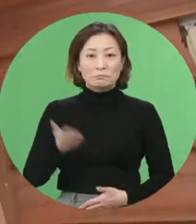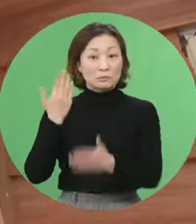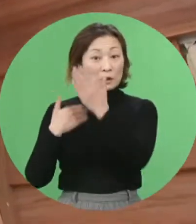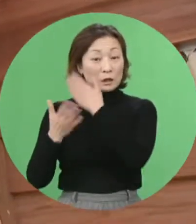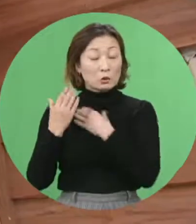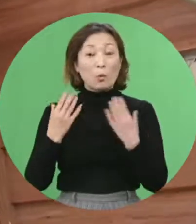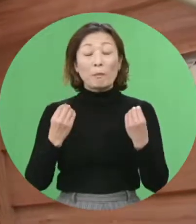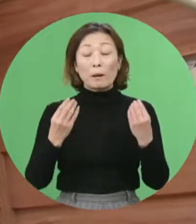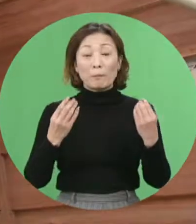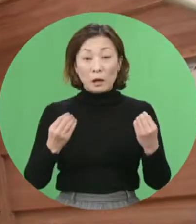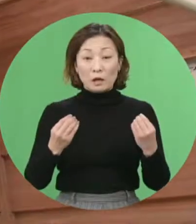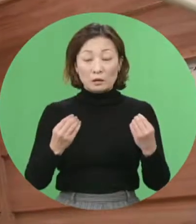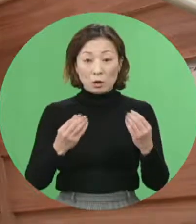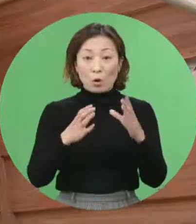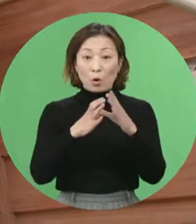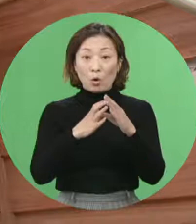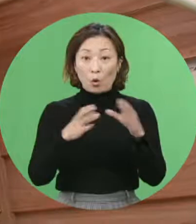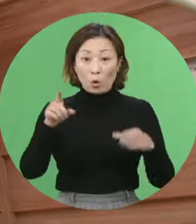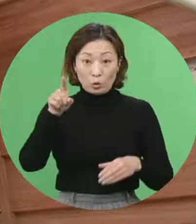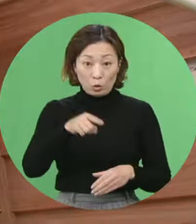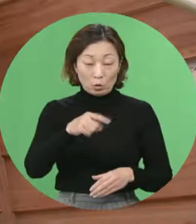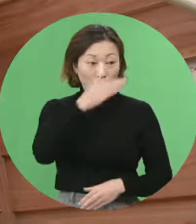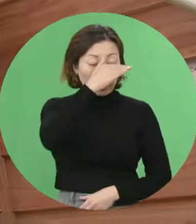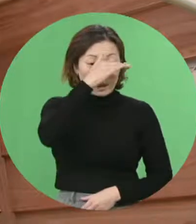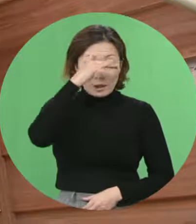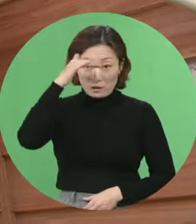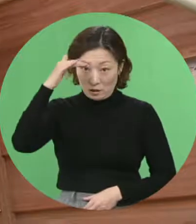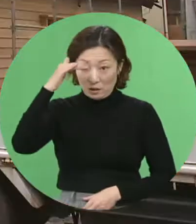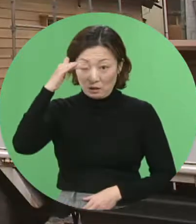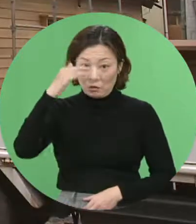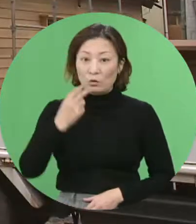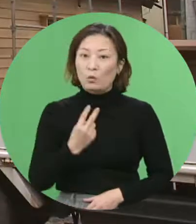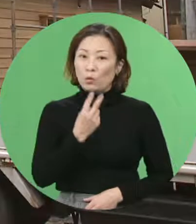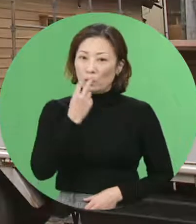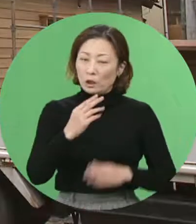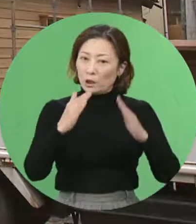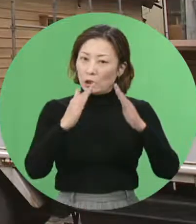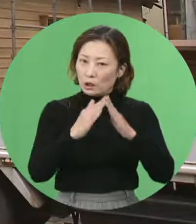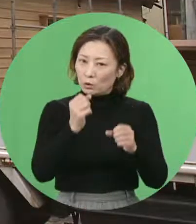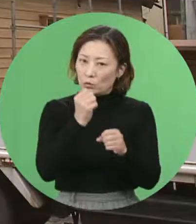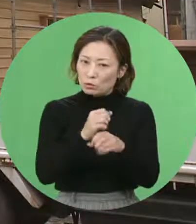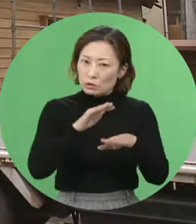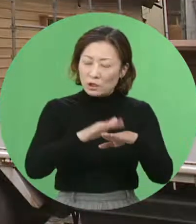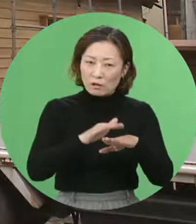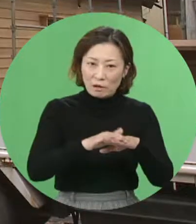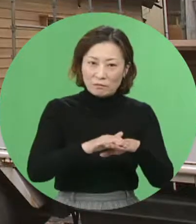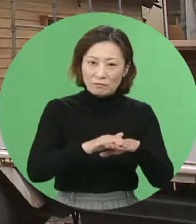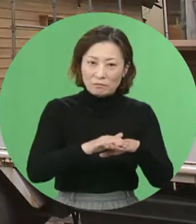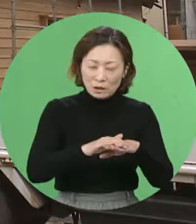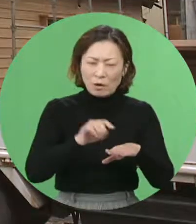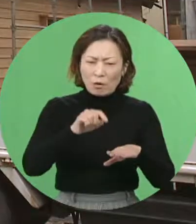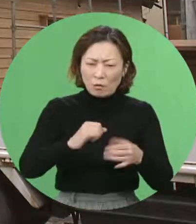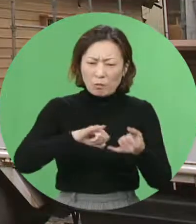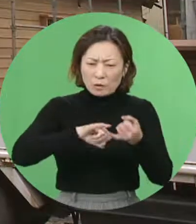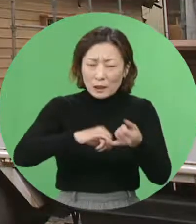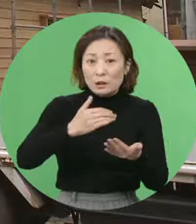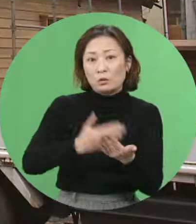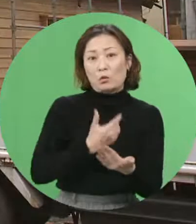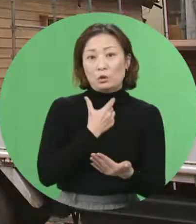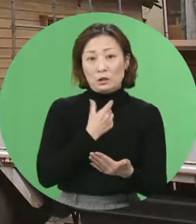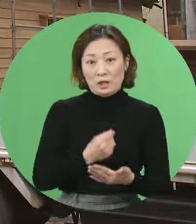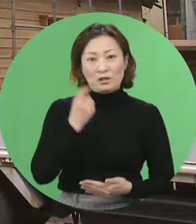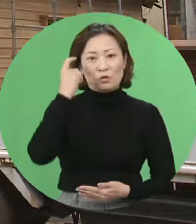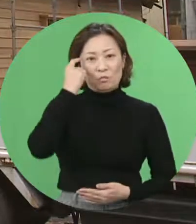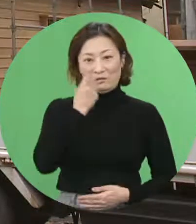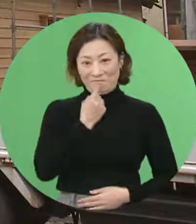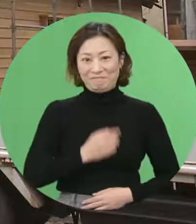らの大野の景色ですよね、町並み、景色、そして家の作り、そういうものをぜひ残したいっていう、そういうふう